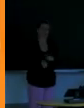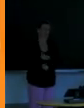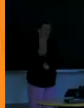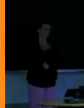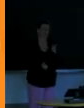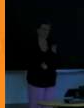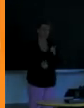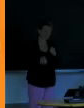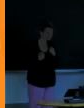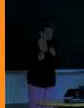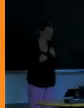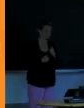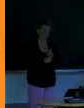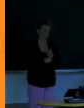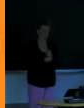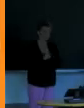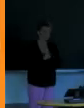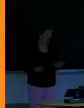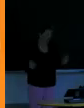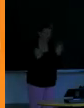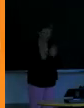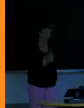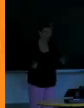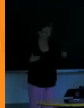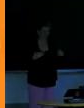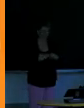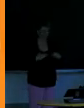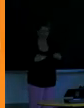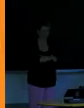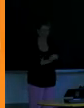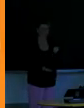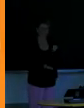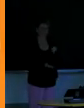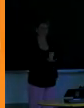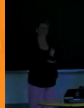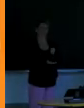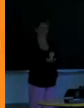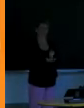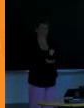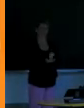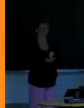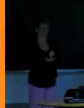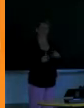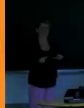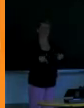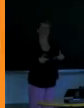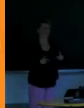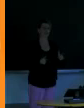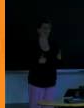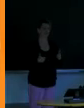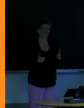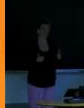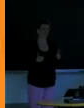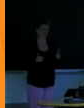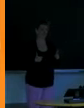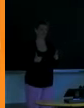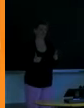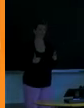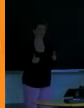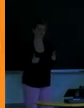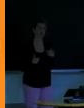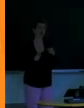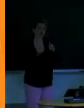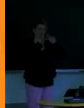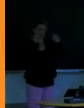essere fermi, studiare e stare molto sul pezzo, perché nessuno regala niente, e la laurea in ingegneria è vero che dà